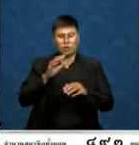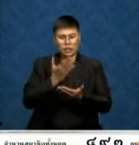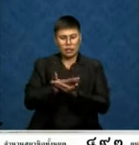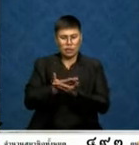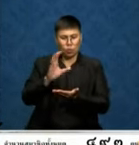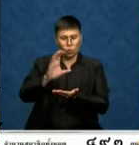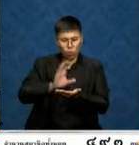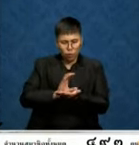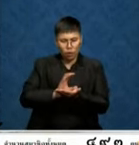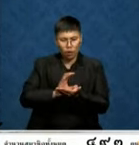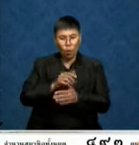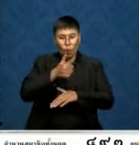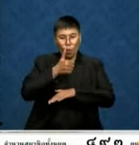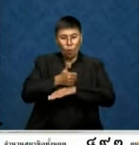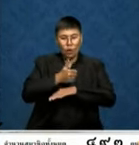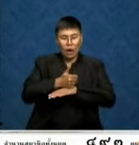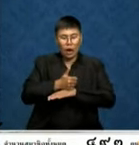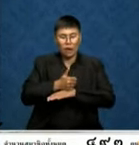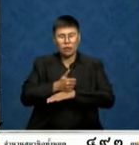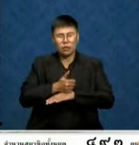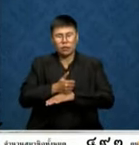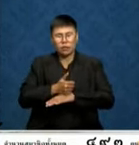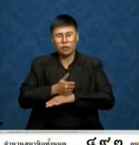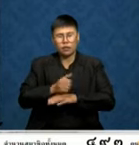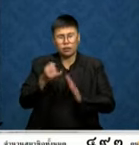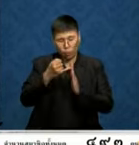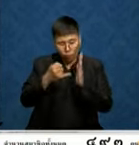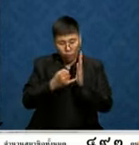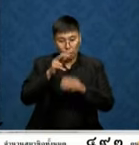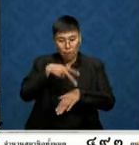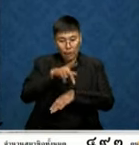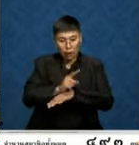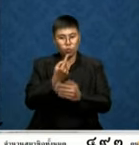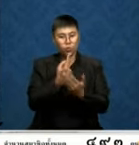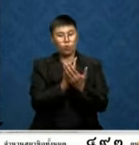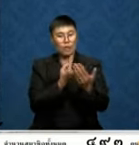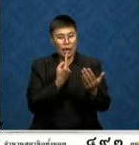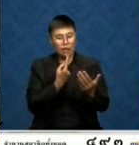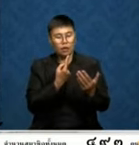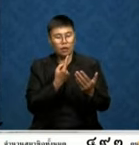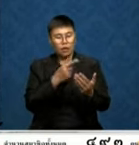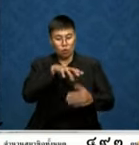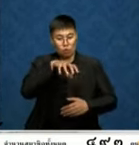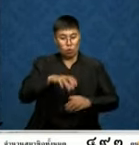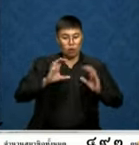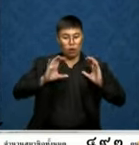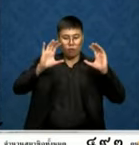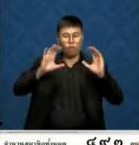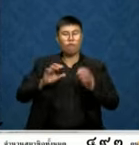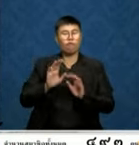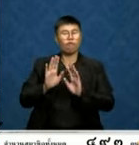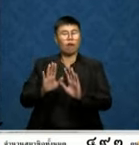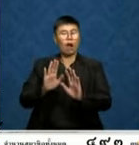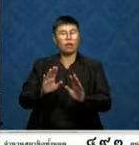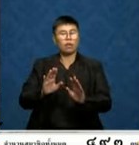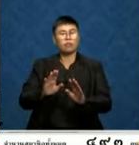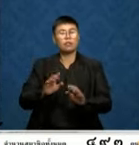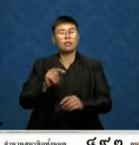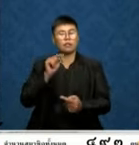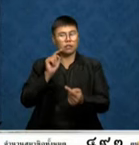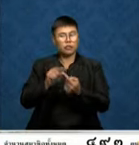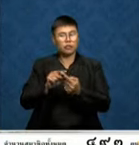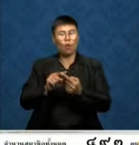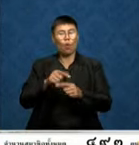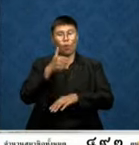าราชการเป็นประธานท่านก็เป็นตัวแทนของหน่วยงานราชการในพื้นที่อยู่แล้วก็ฝากถามผ่านท่านผู้ว่า